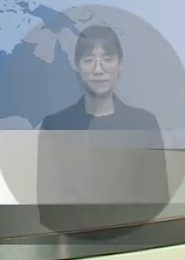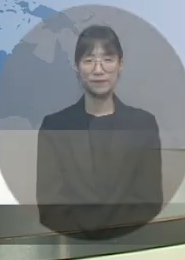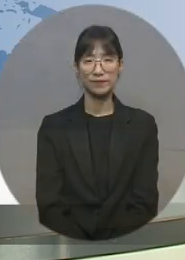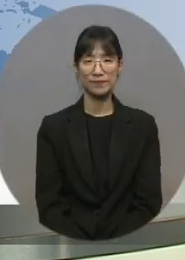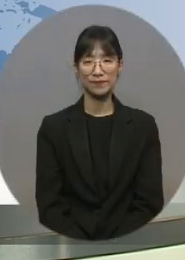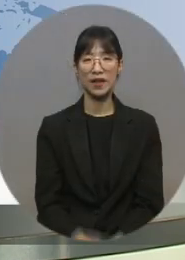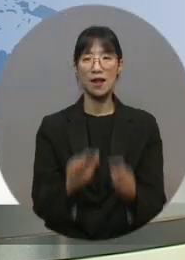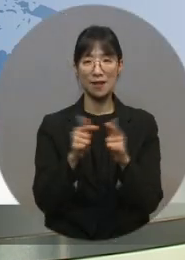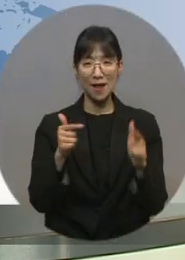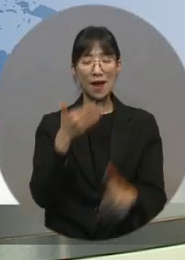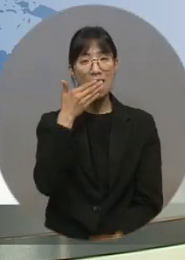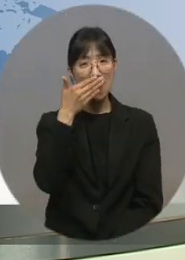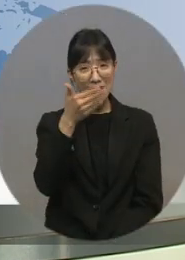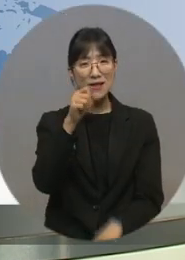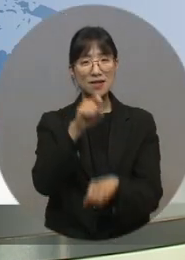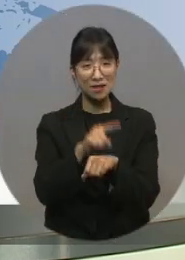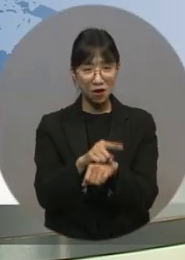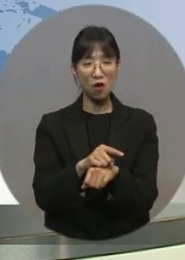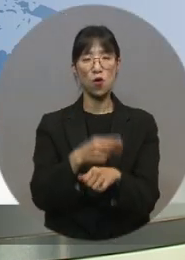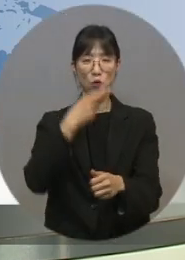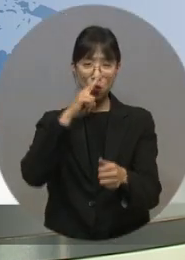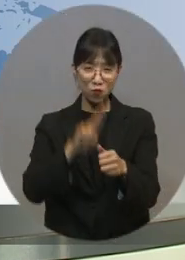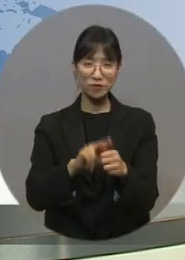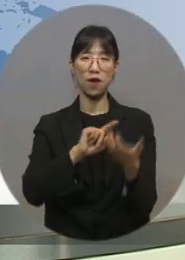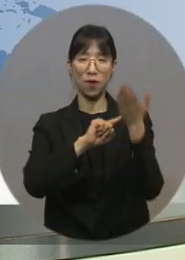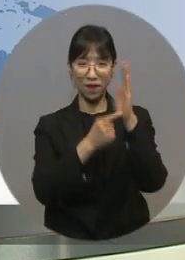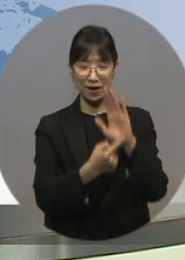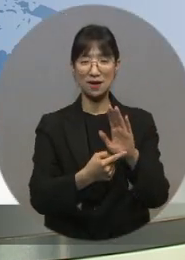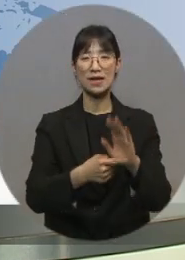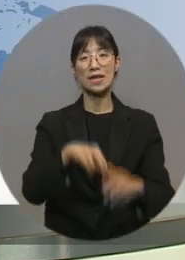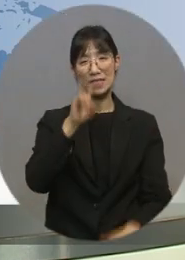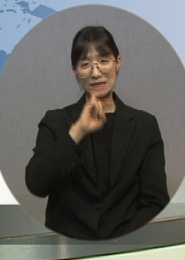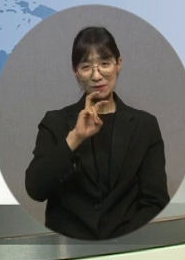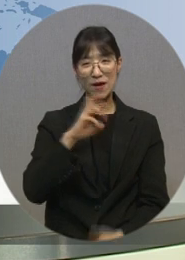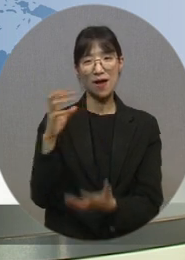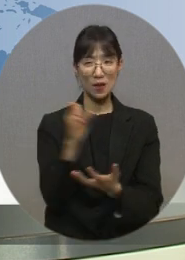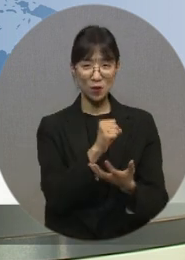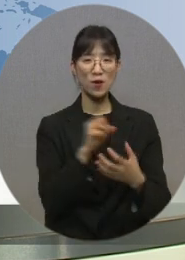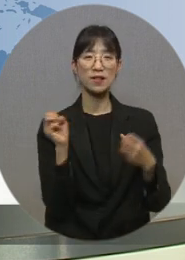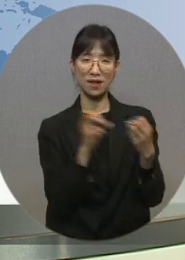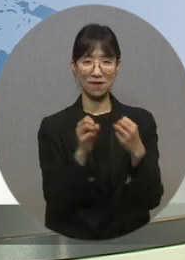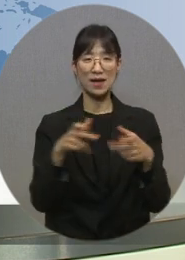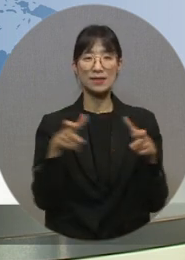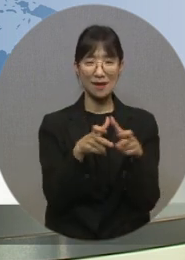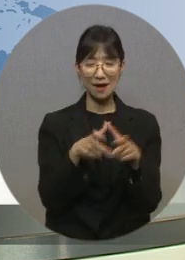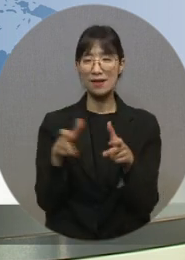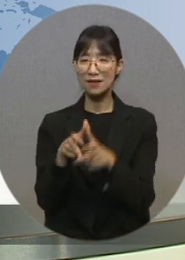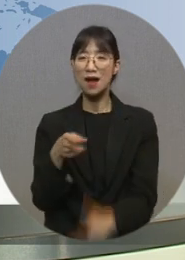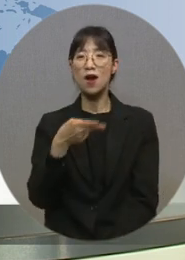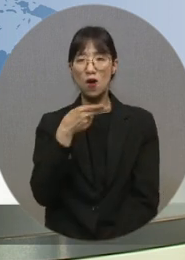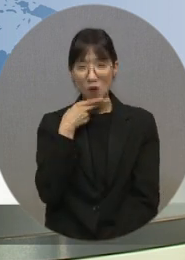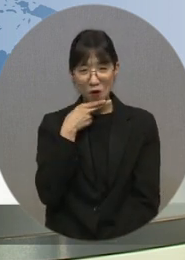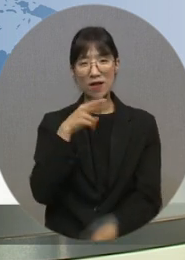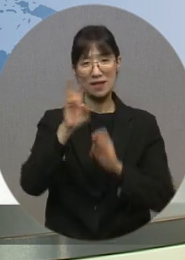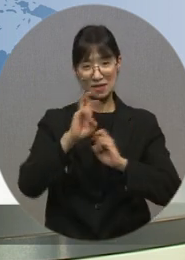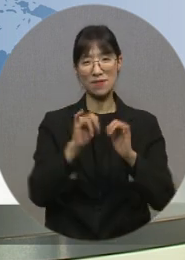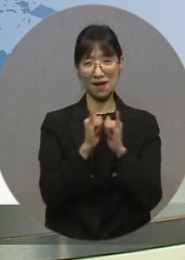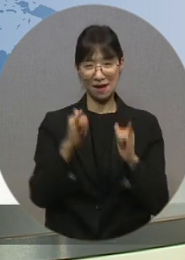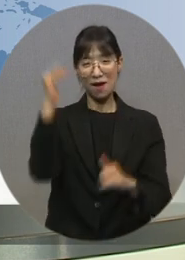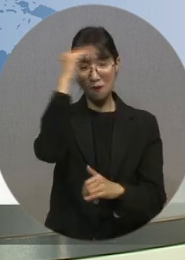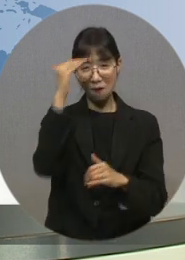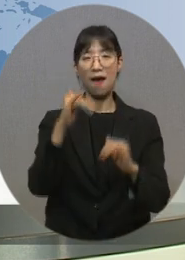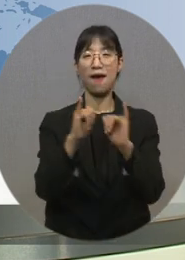다양한 가능성을 도전적으로 펼쳐내며이 음악을 통해 대화하는 장애 비장의 음악가와 관객이